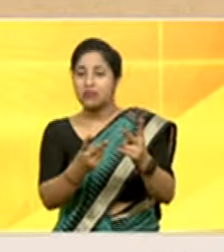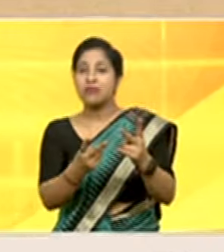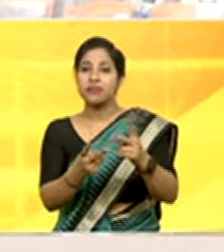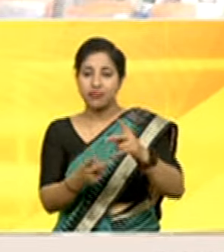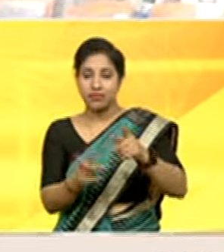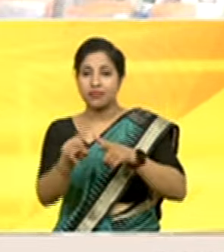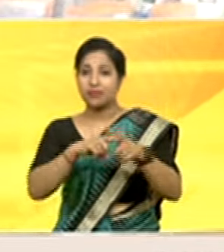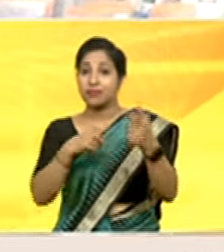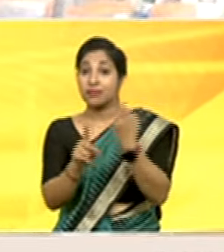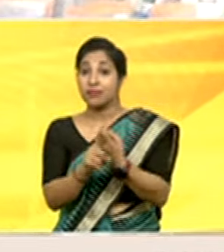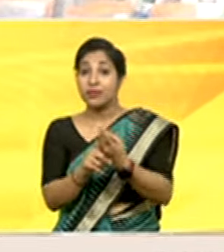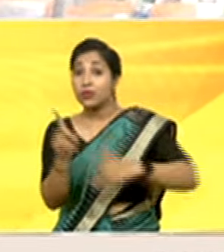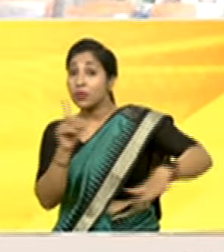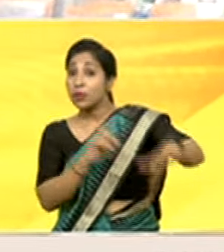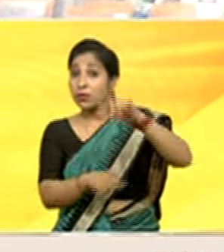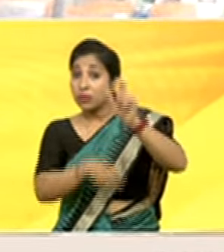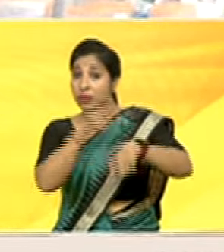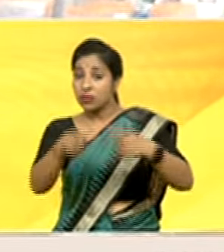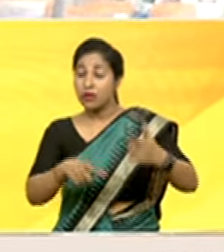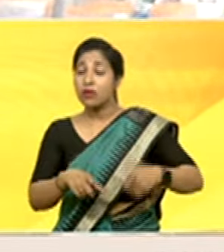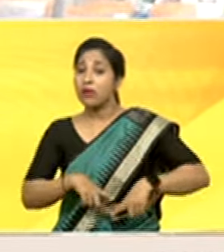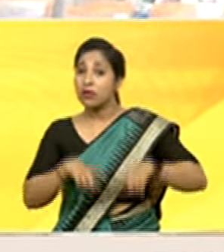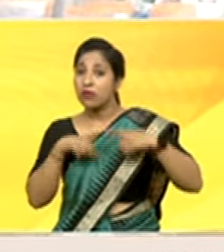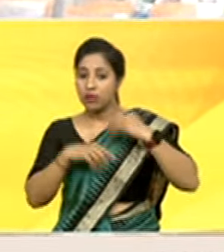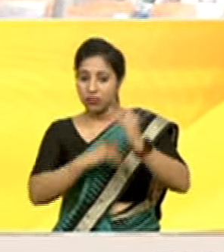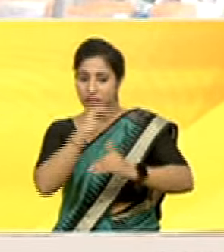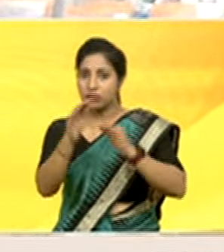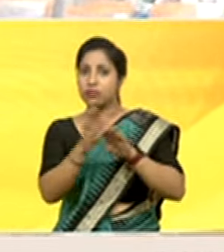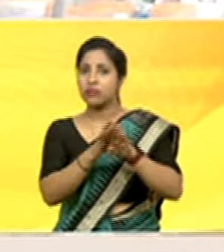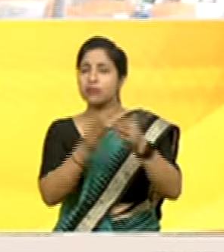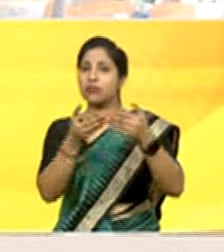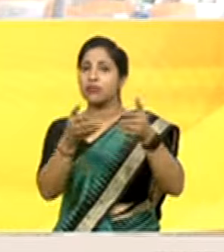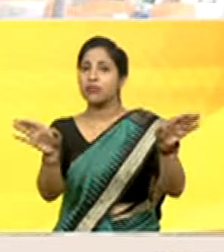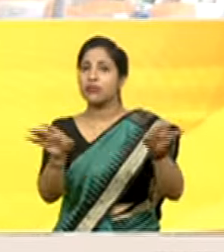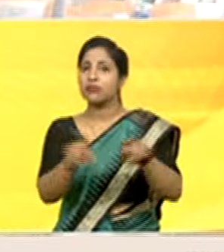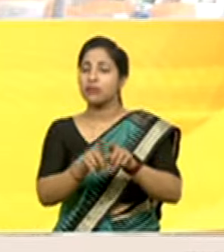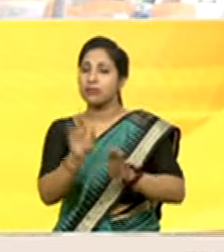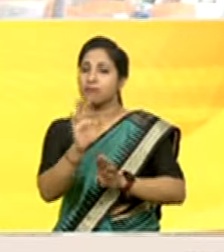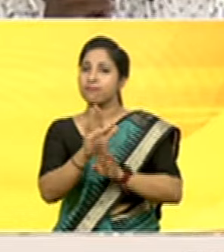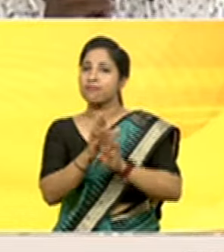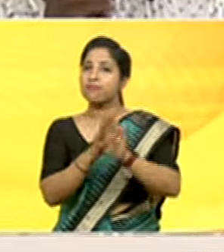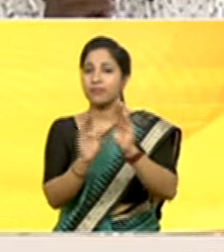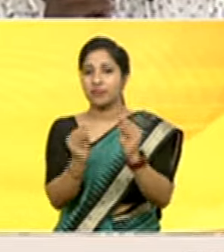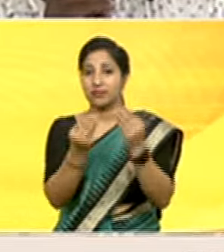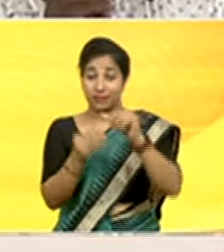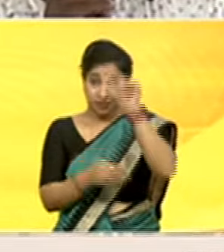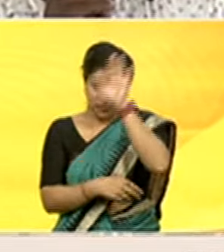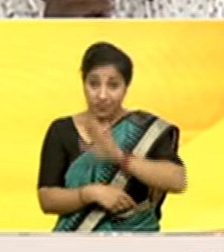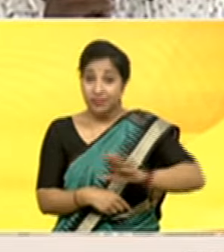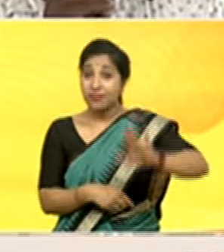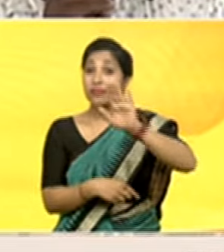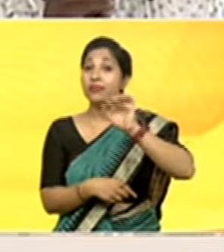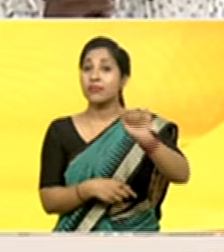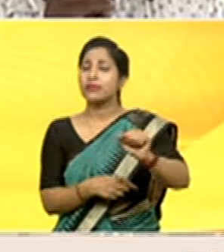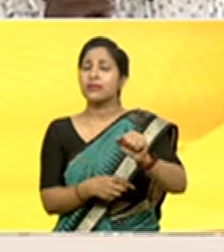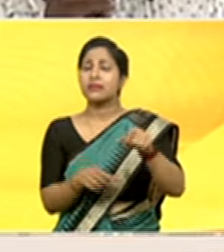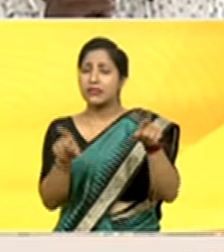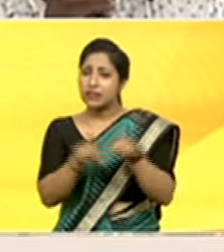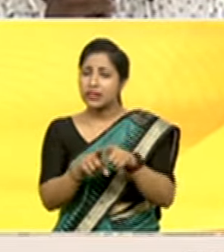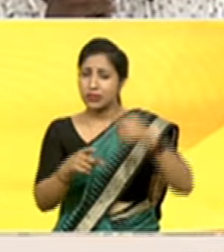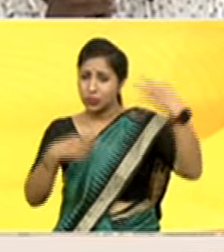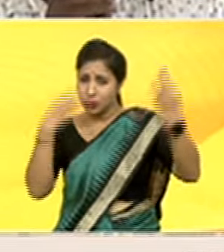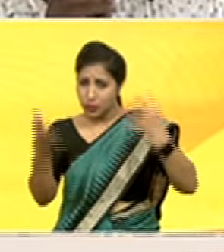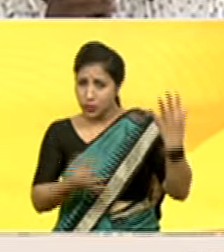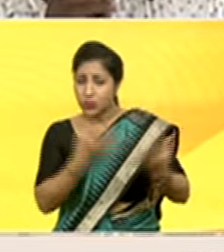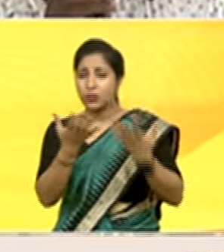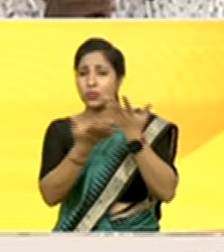कश्मीर के लोगों की समर्द्धी के लिए नए द्वार खोले हैं। हमारे देश में ऐसे यूनिक